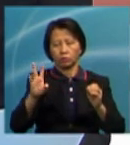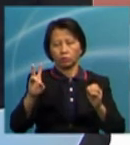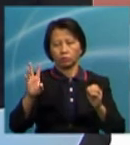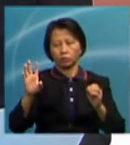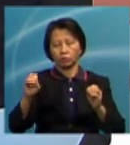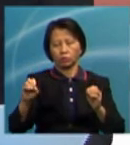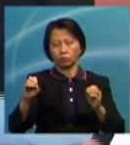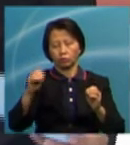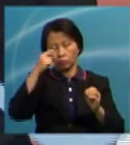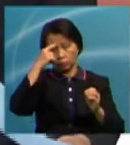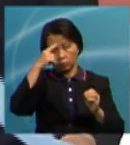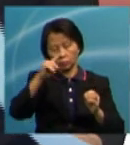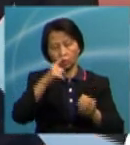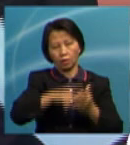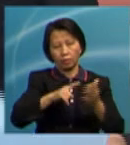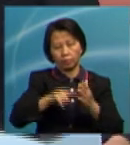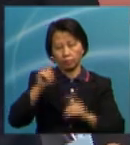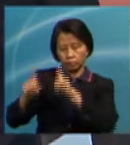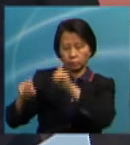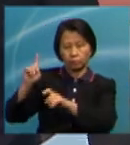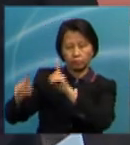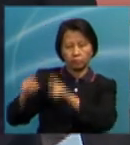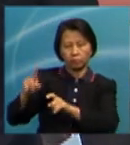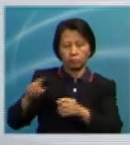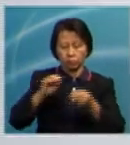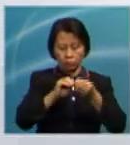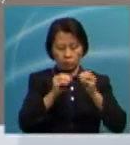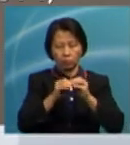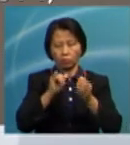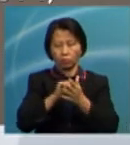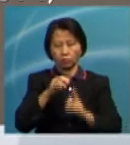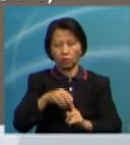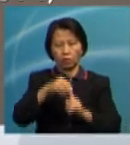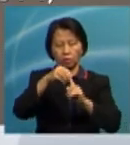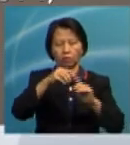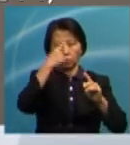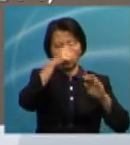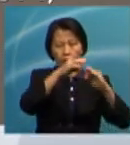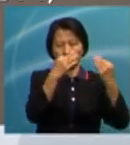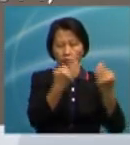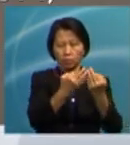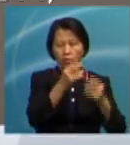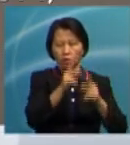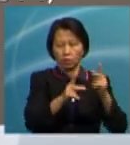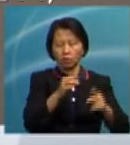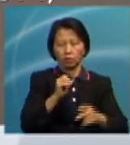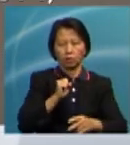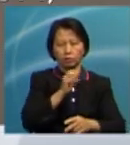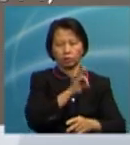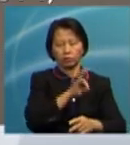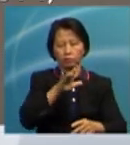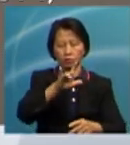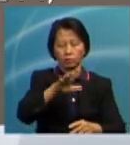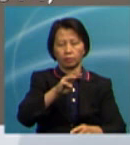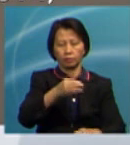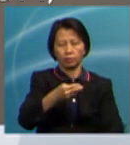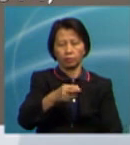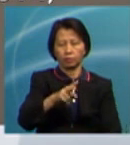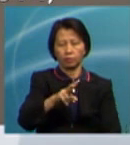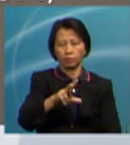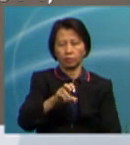5770 untuk sebarang pertanyaan dan nombor Itu khusus untuk keluarga penumpang dan anak kapal pesawat